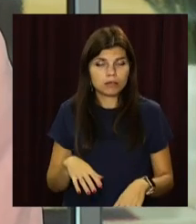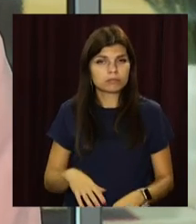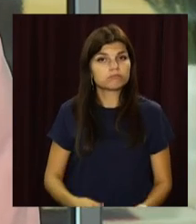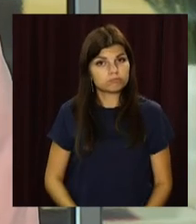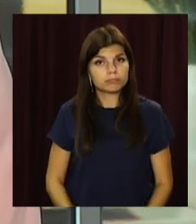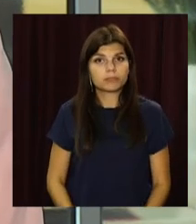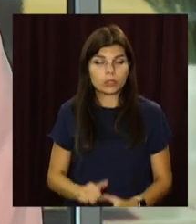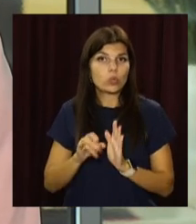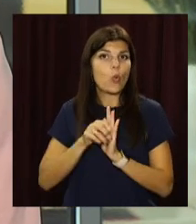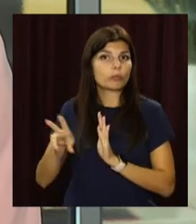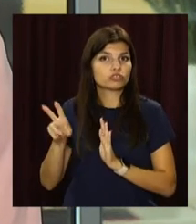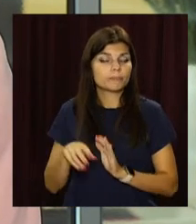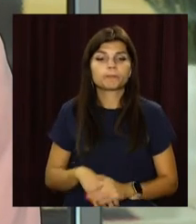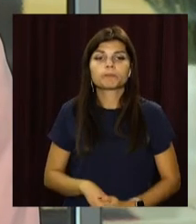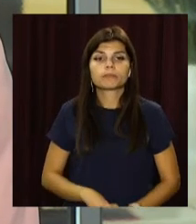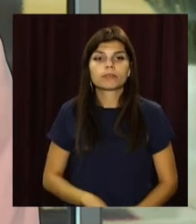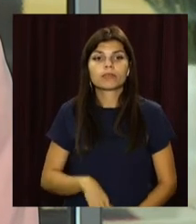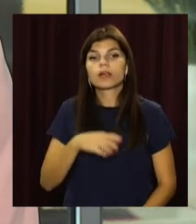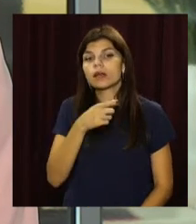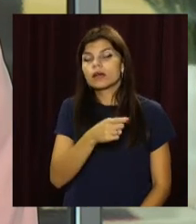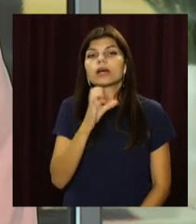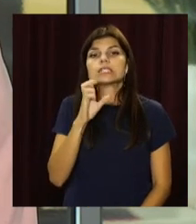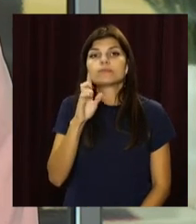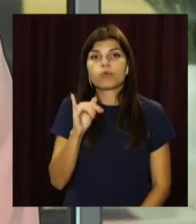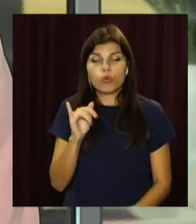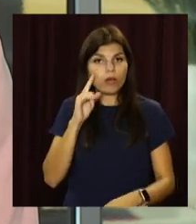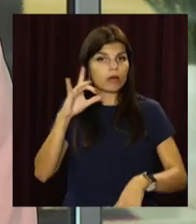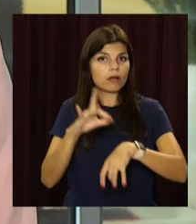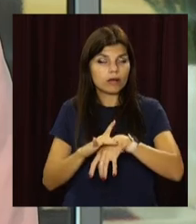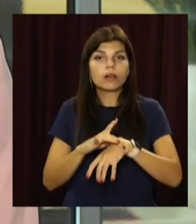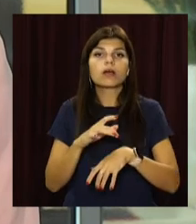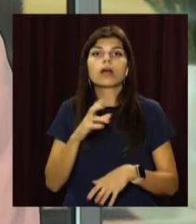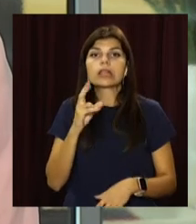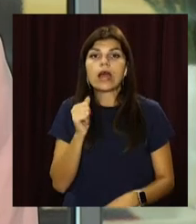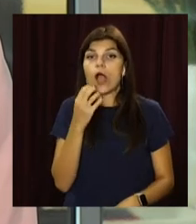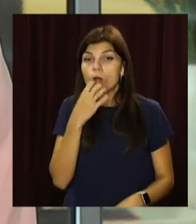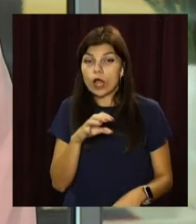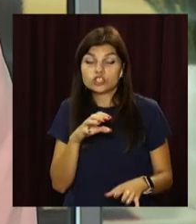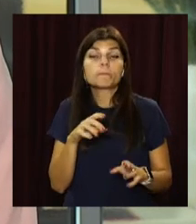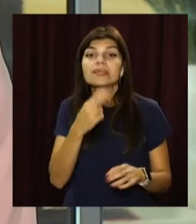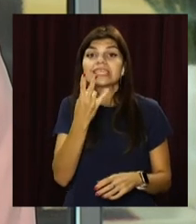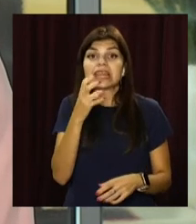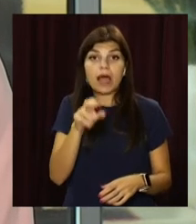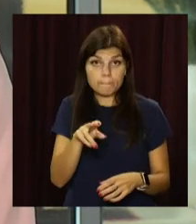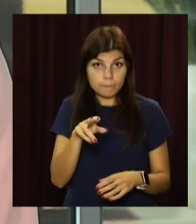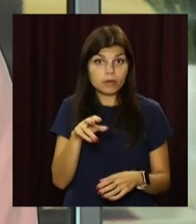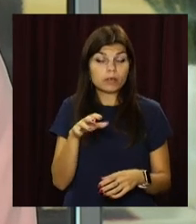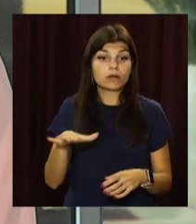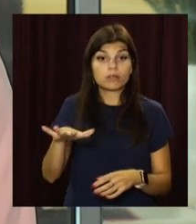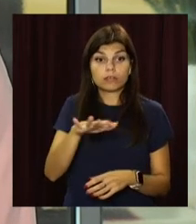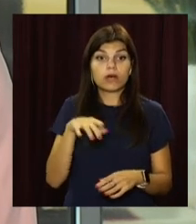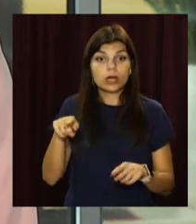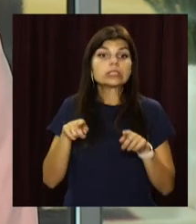Затримали на гарячому. СБУ викрала на корупції державного реєстратора одного із СНАПів Дніпропетровщини.